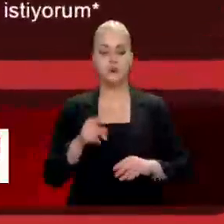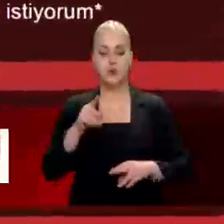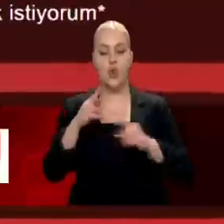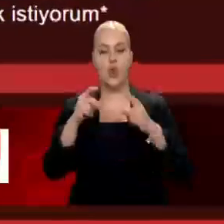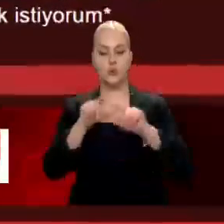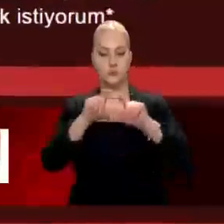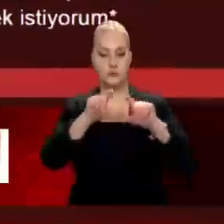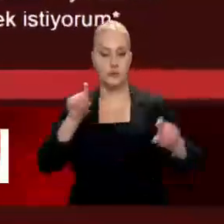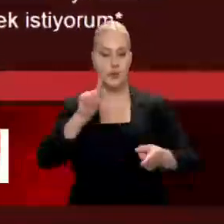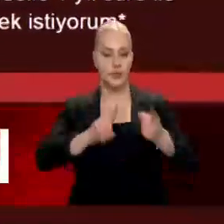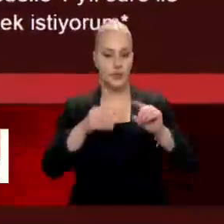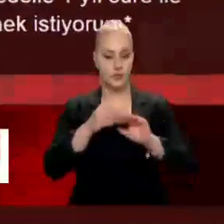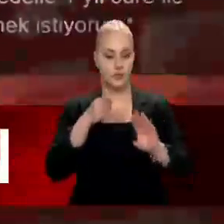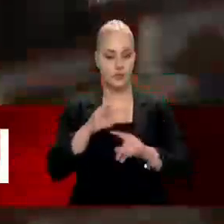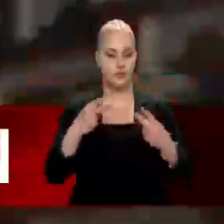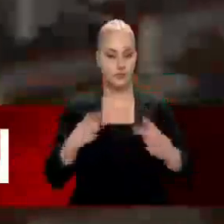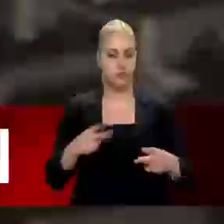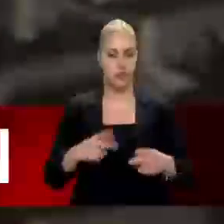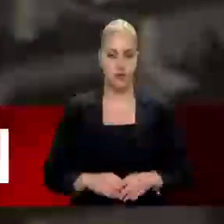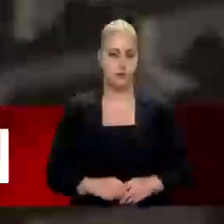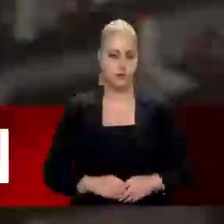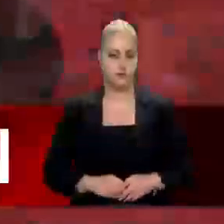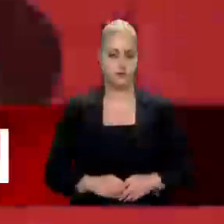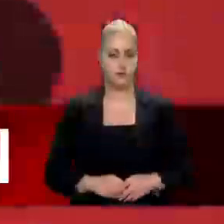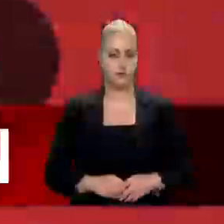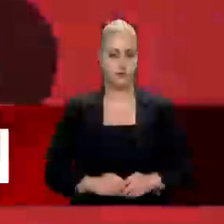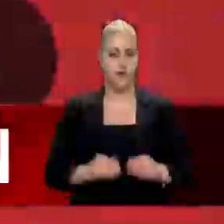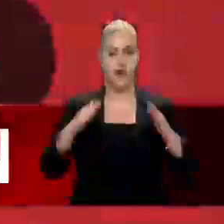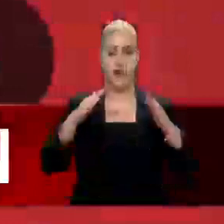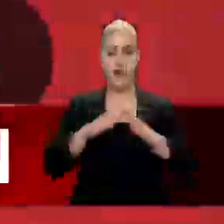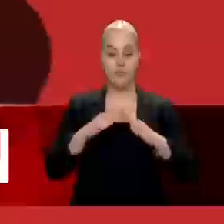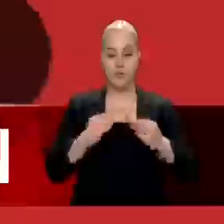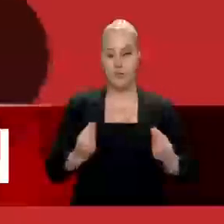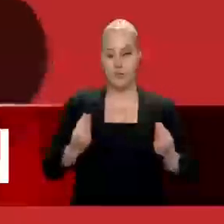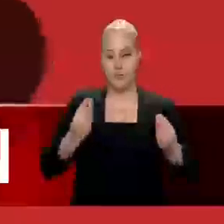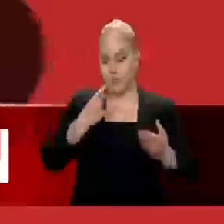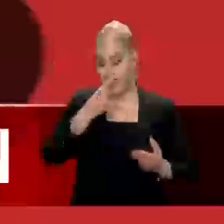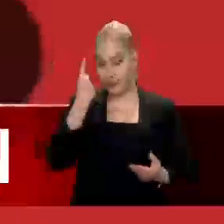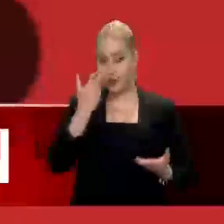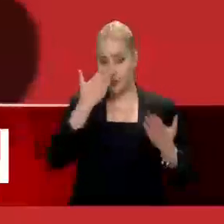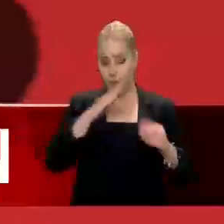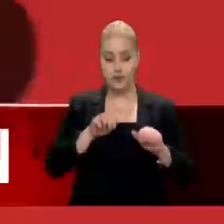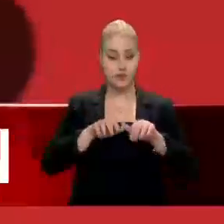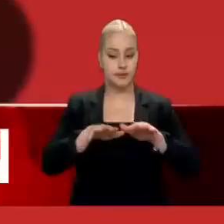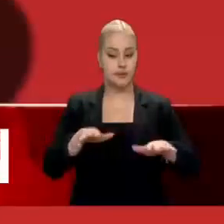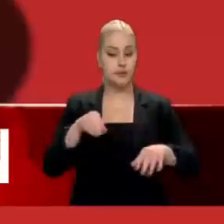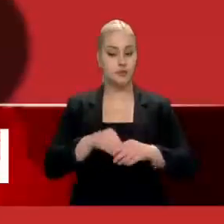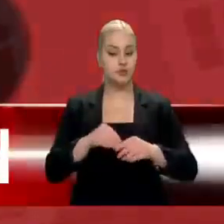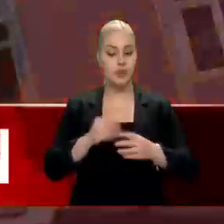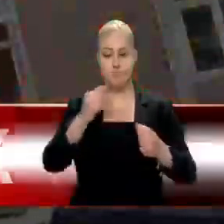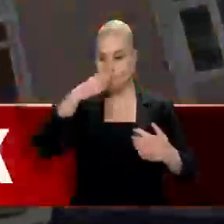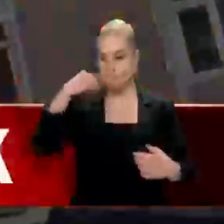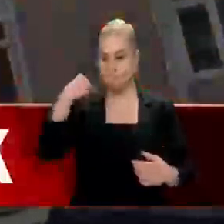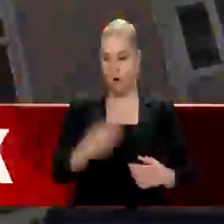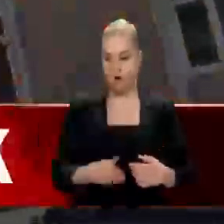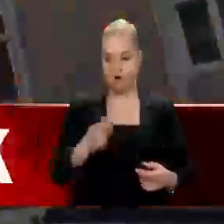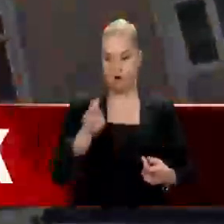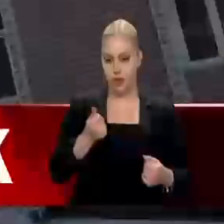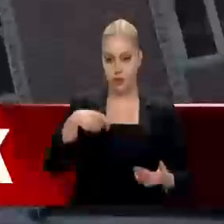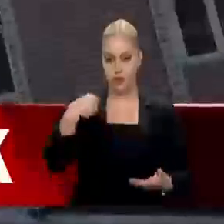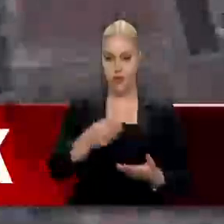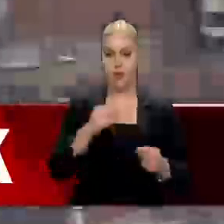www.evimyuvanolsun.org internet sitesinden ulaşılabilecek. Ev tahsis etme imkanı olmayanlarsa sistem üzerinden nakdi bağış yaparak